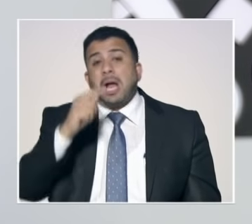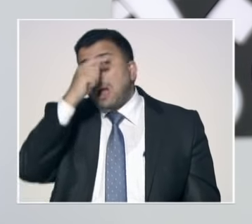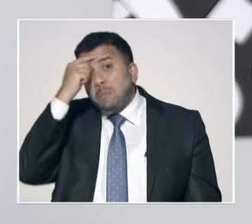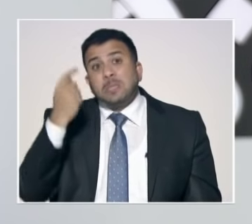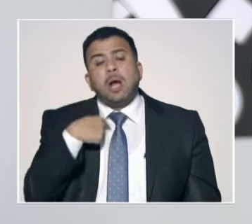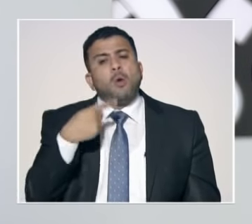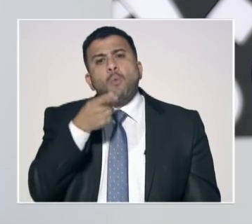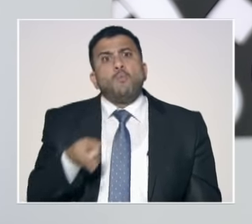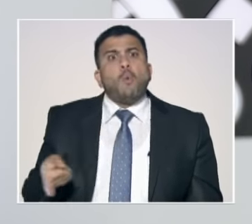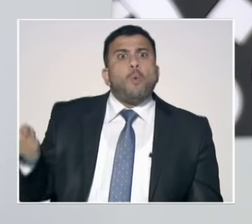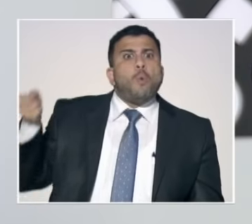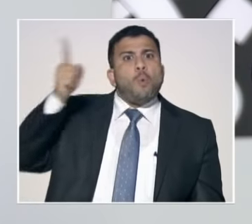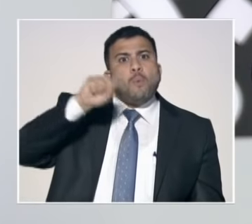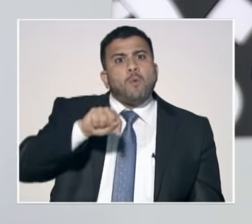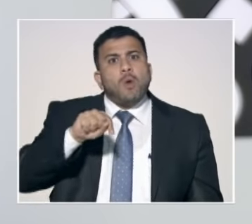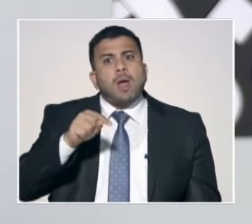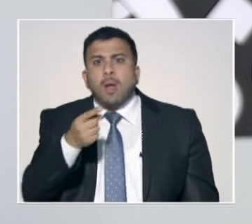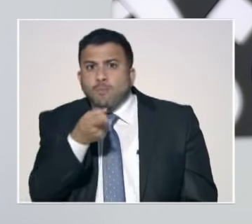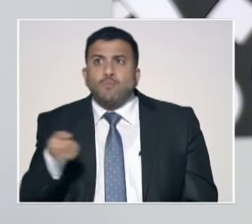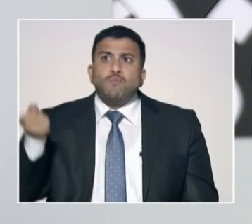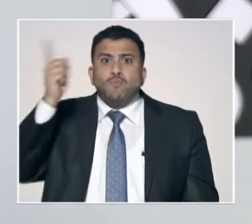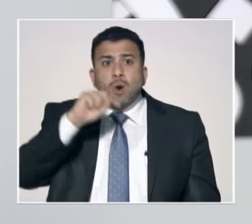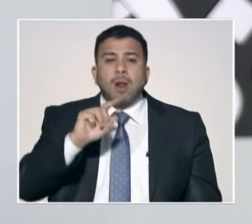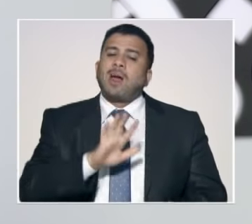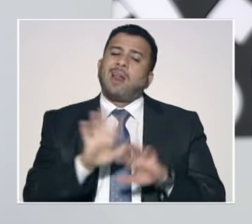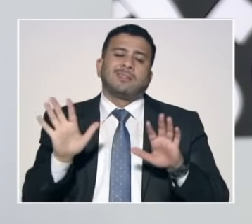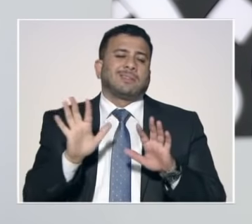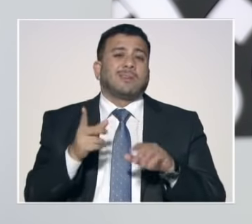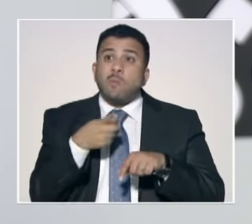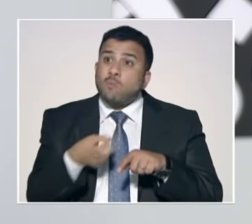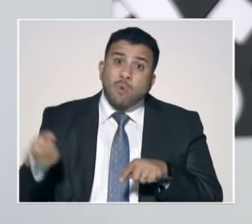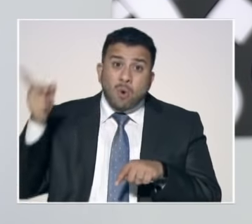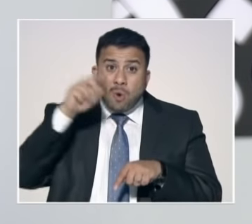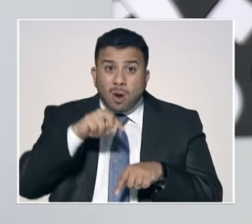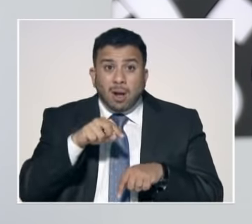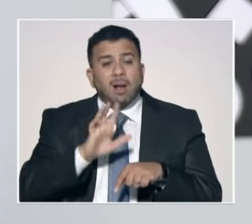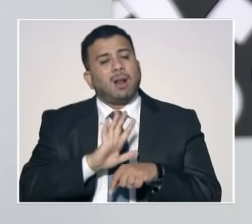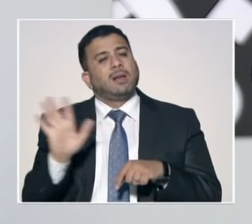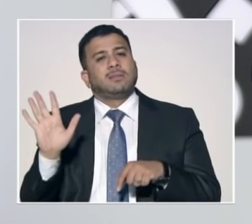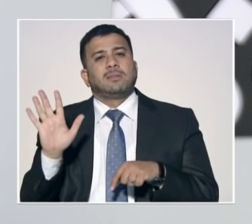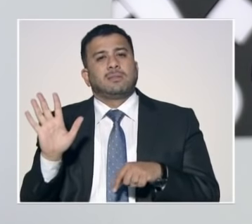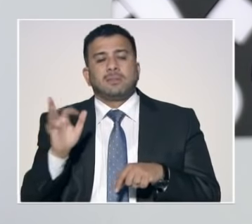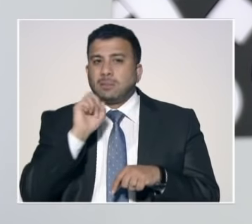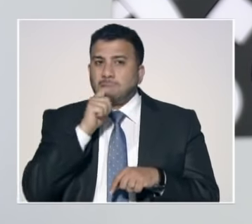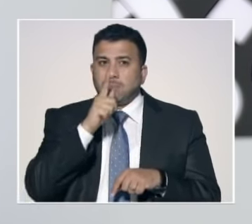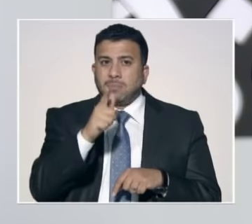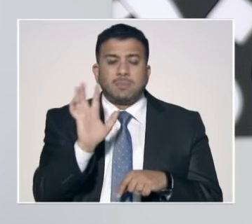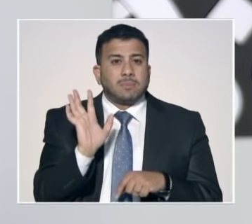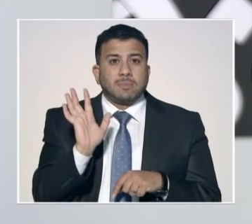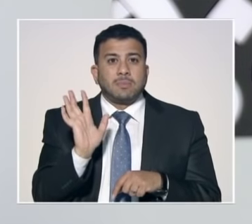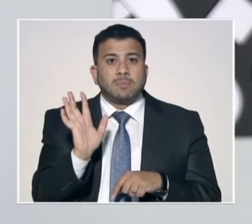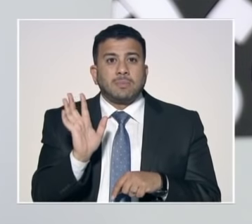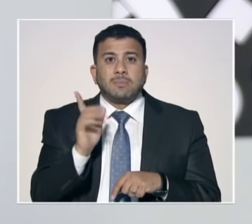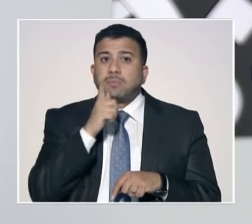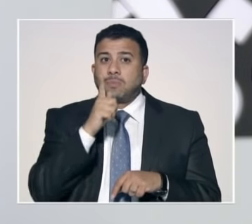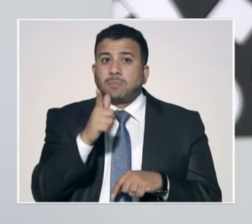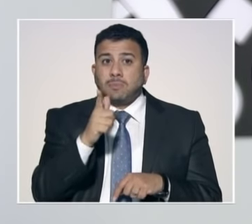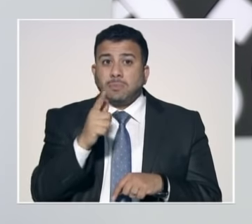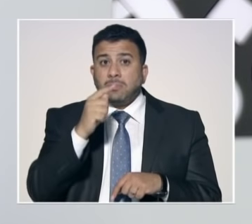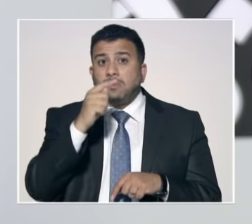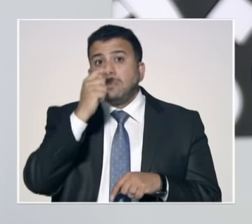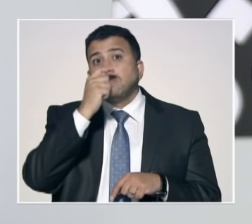بفوات بنسيان سجود السهو، وسجود السهو يفوت بفوات وقته، ووقت سجود السهو اختلف العلماء هل يبقى. من العلماء يقول